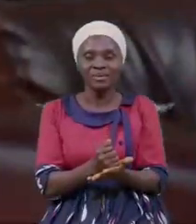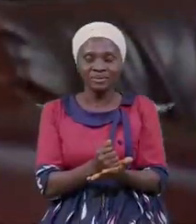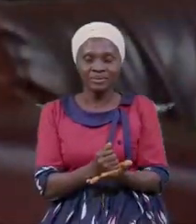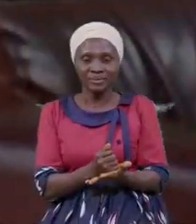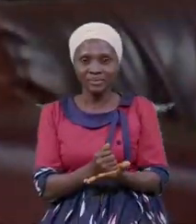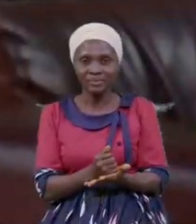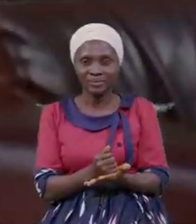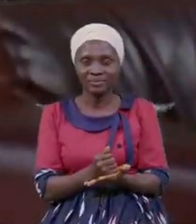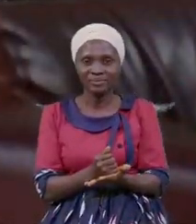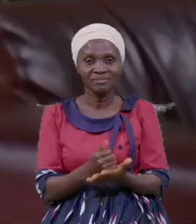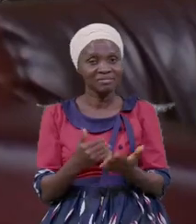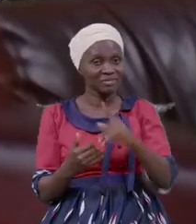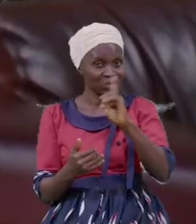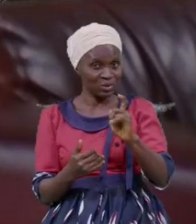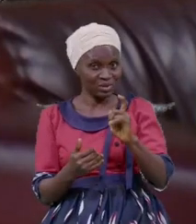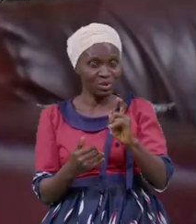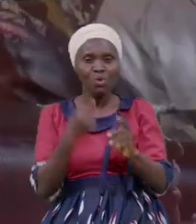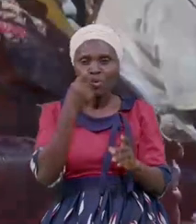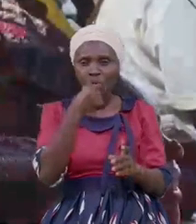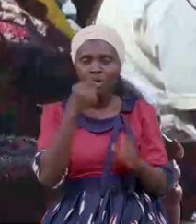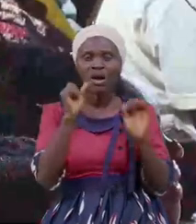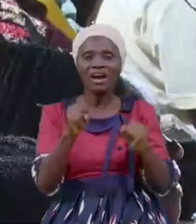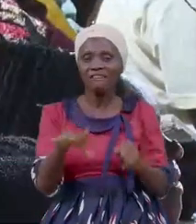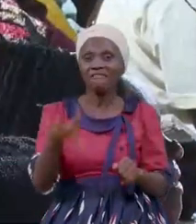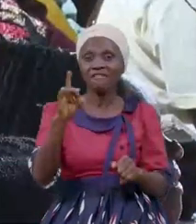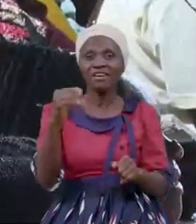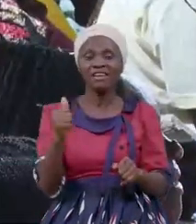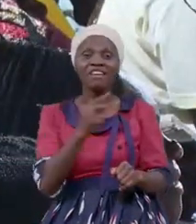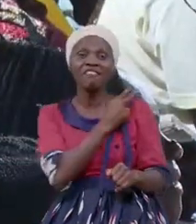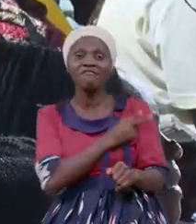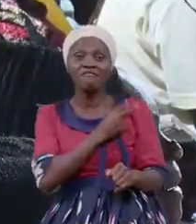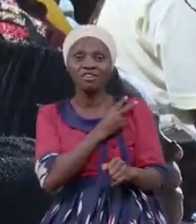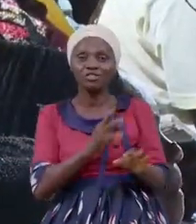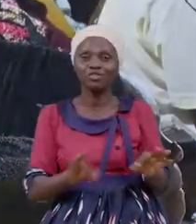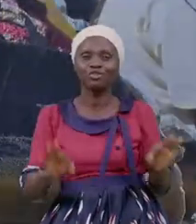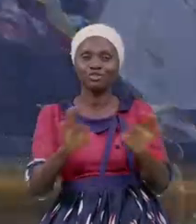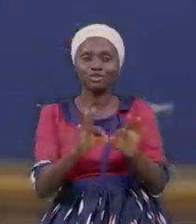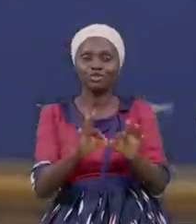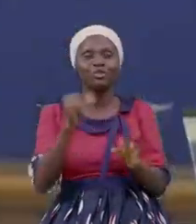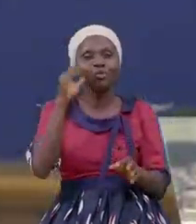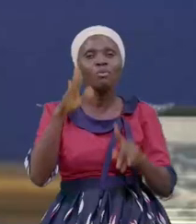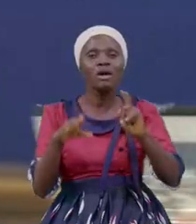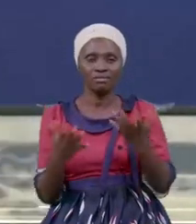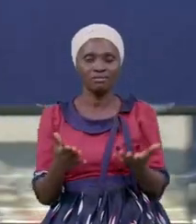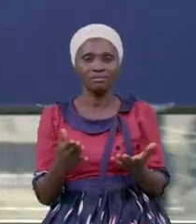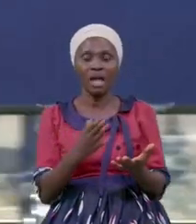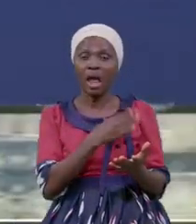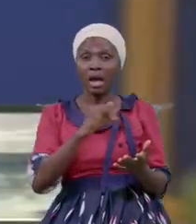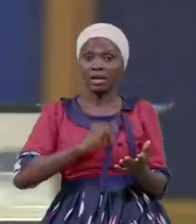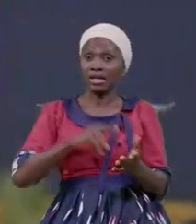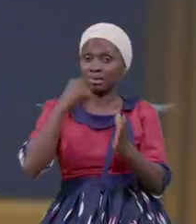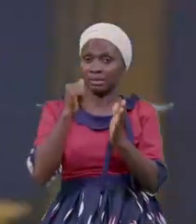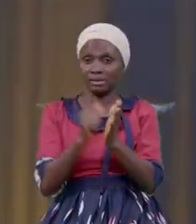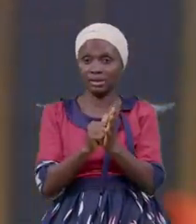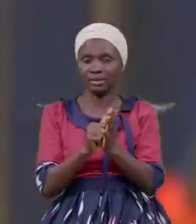non qui peut trouver une femme vertueuse et je dis